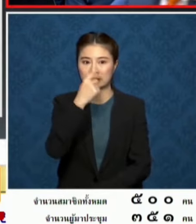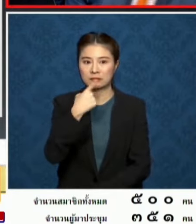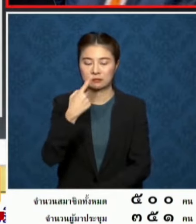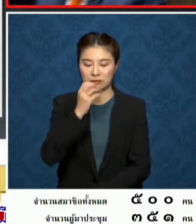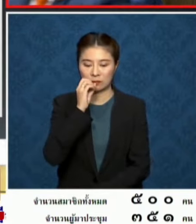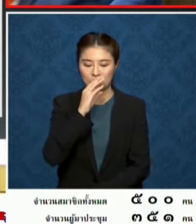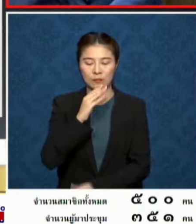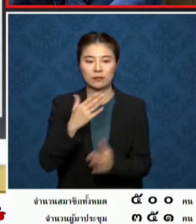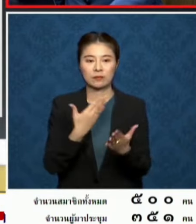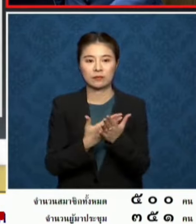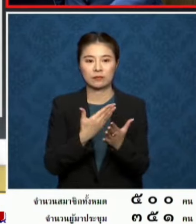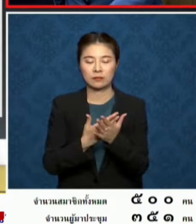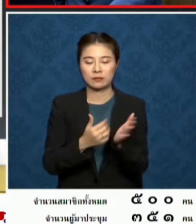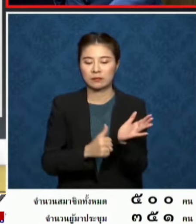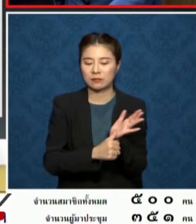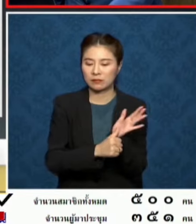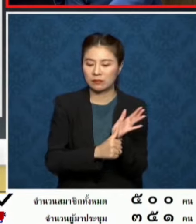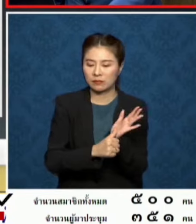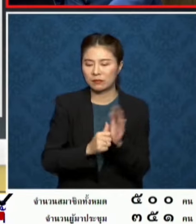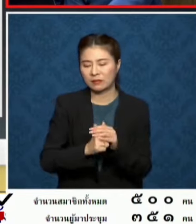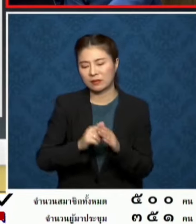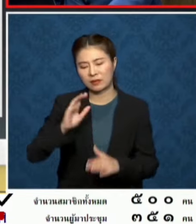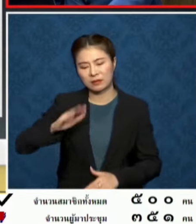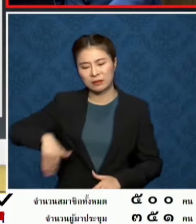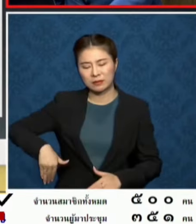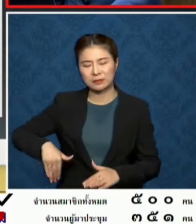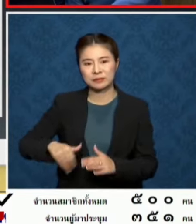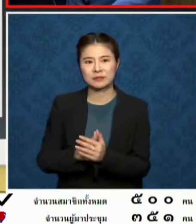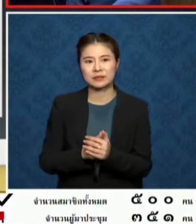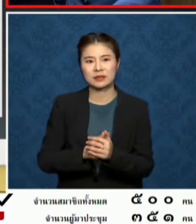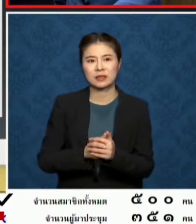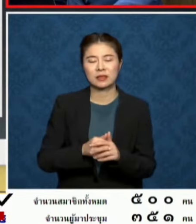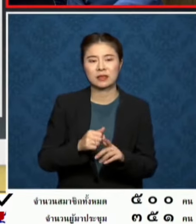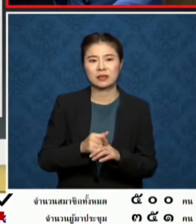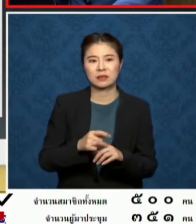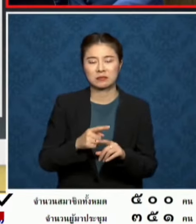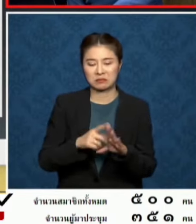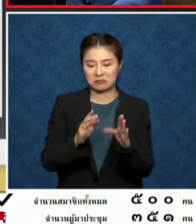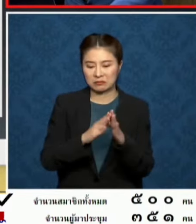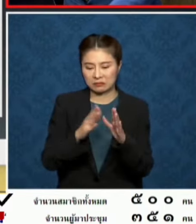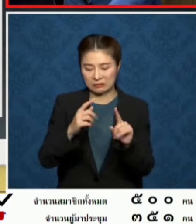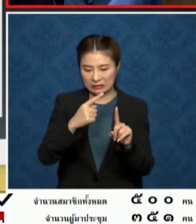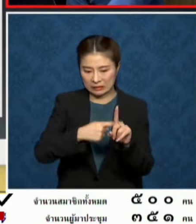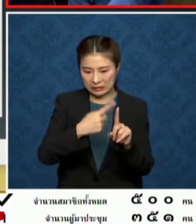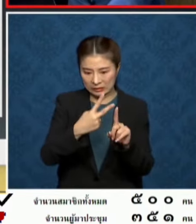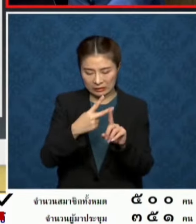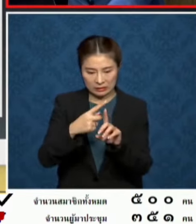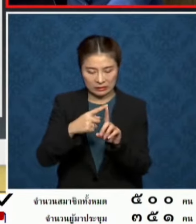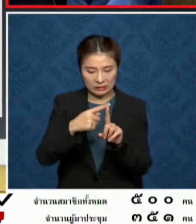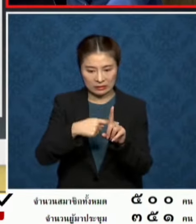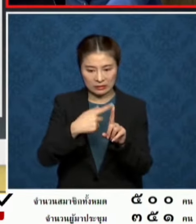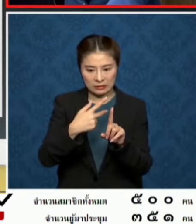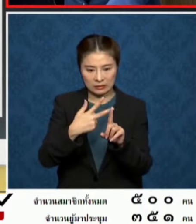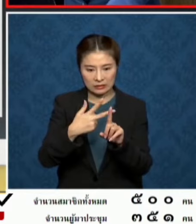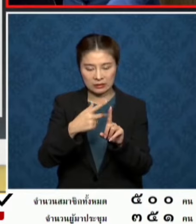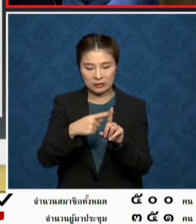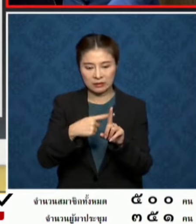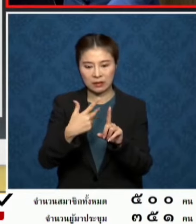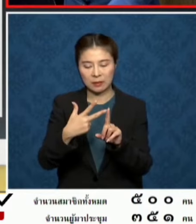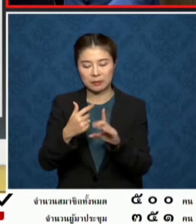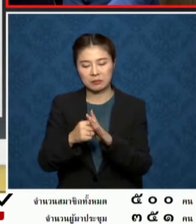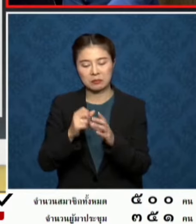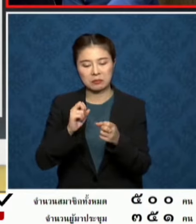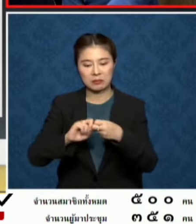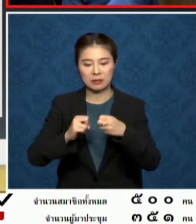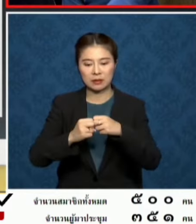างบประมาณไม่ออกในช่วง 2ควอเตอร์แรก2ไตรมาสแรกนะคะไม่ได้เป็นปัญหาจ